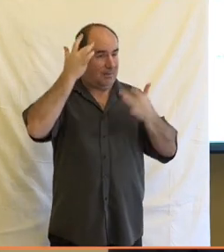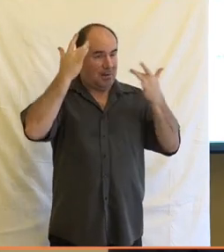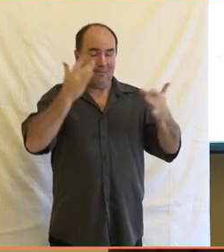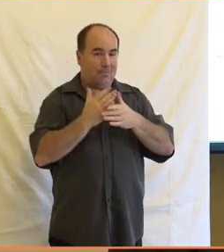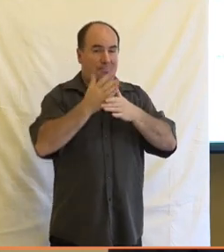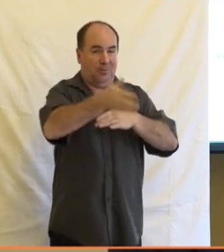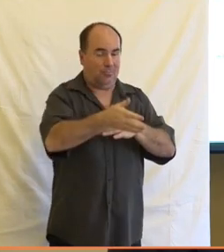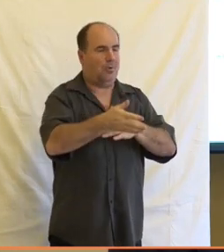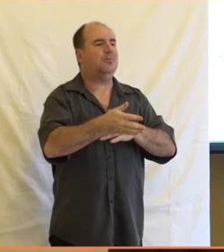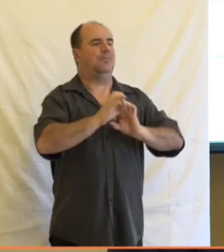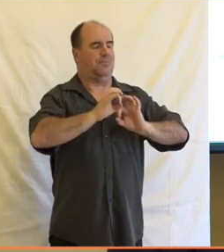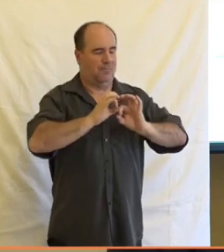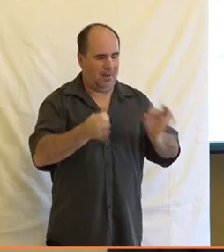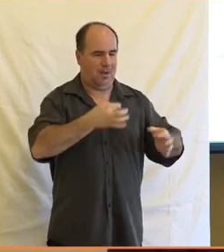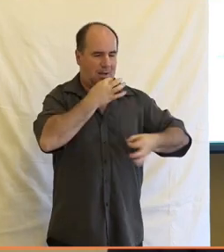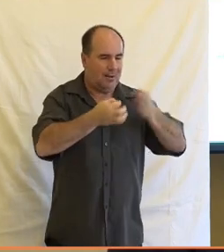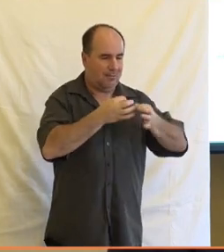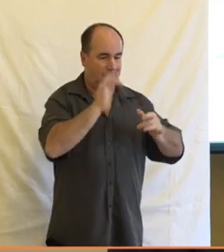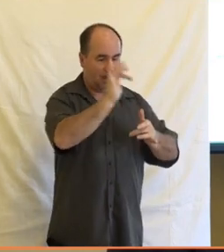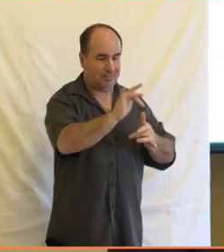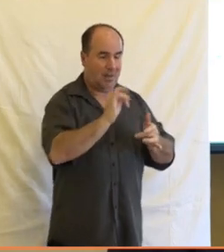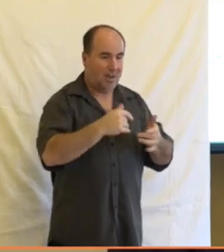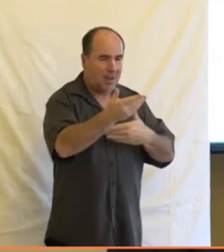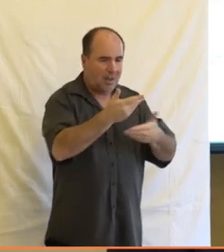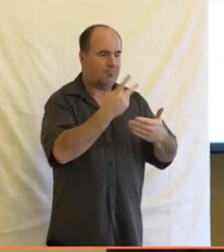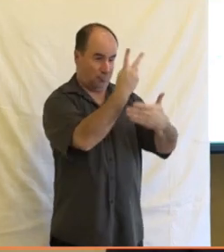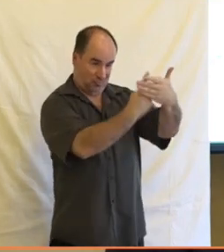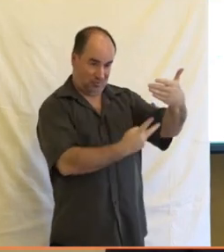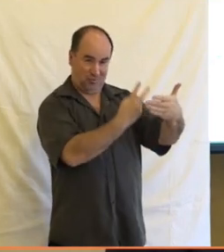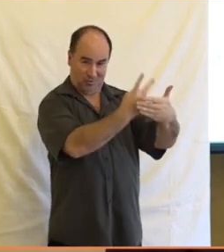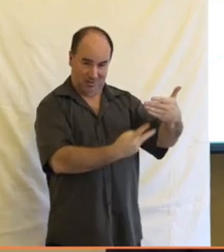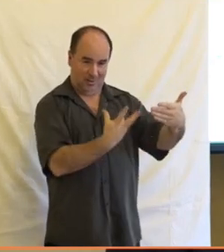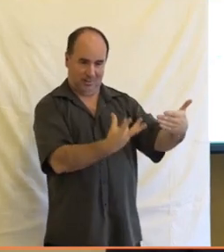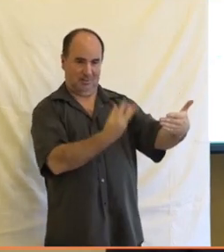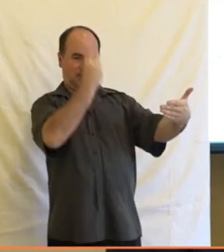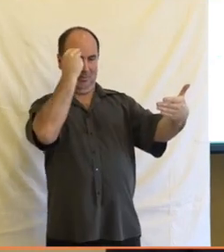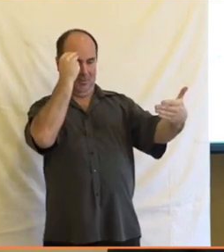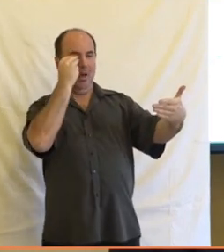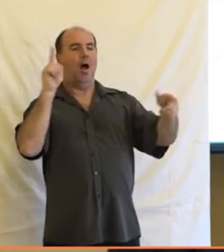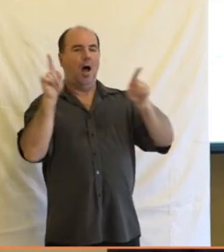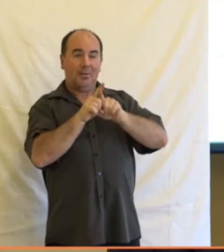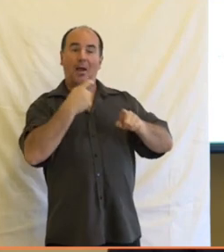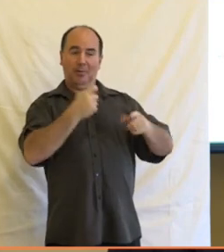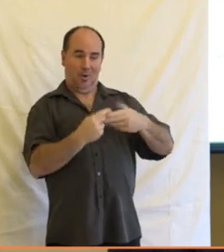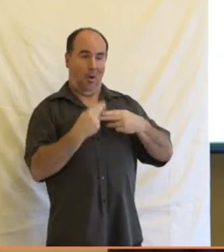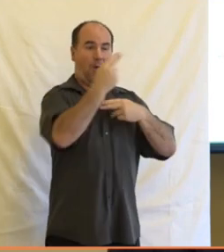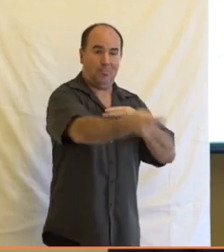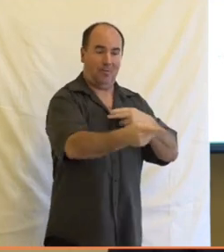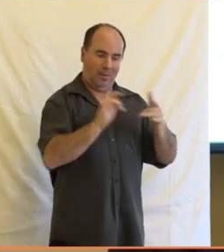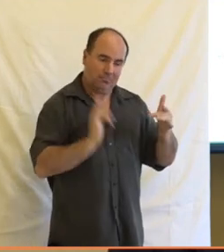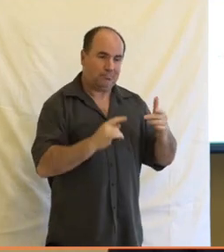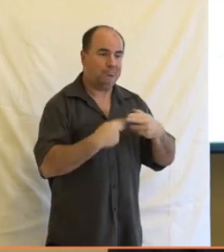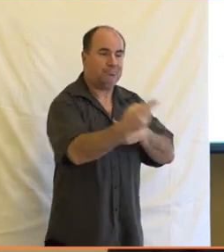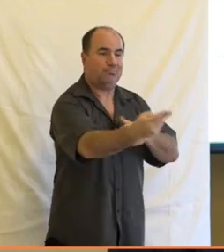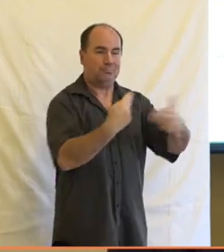k informacím a možnost třeba interakce v případě aplikace i uživateli, který nevidí, neslyší, má třeba